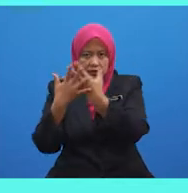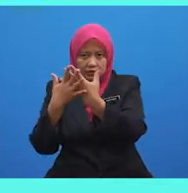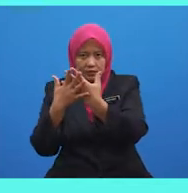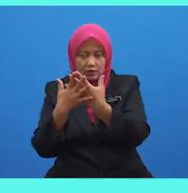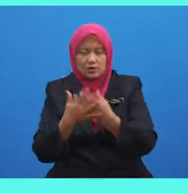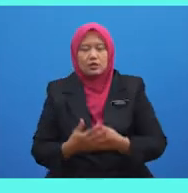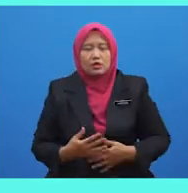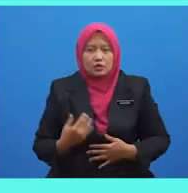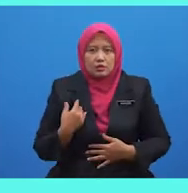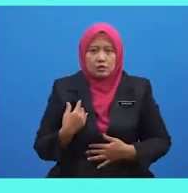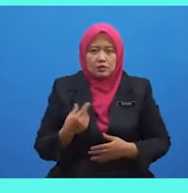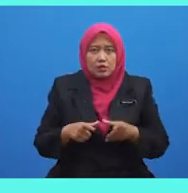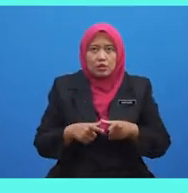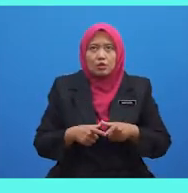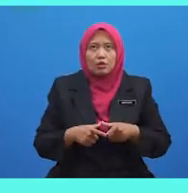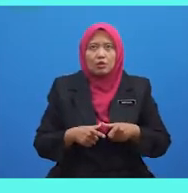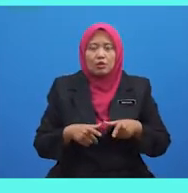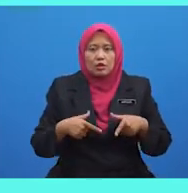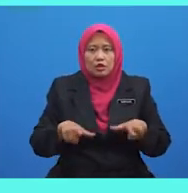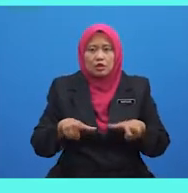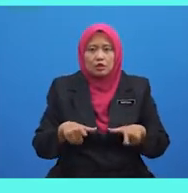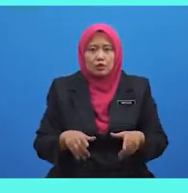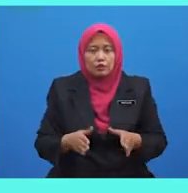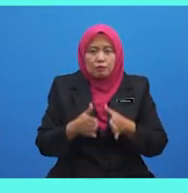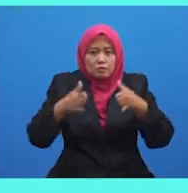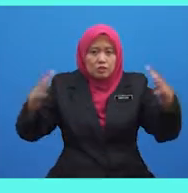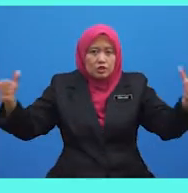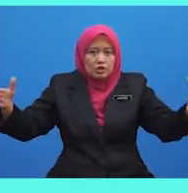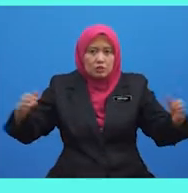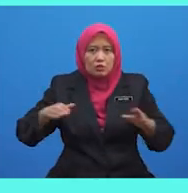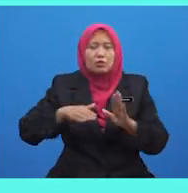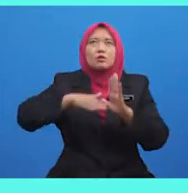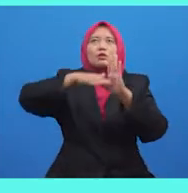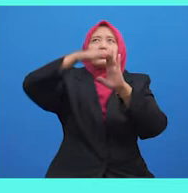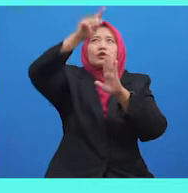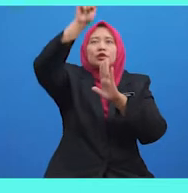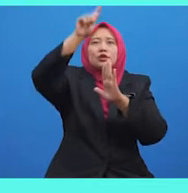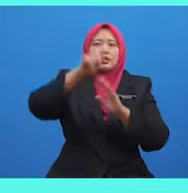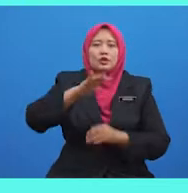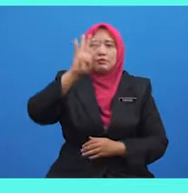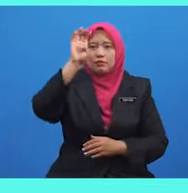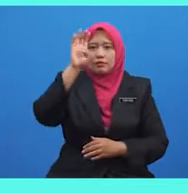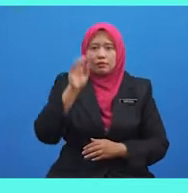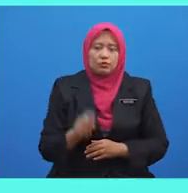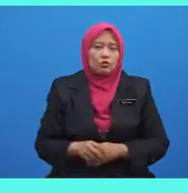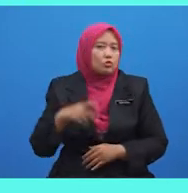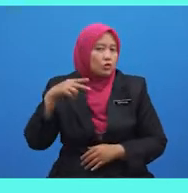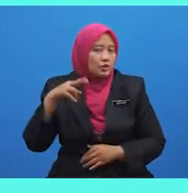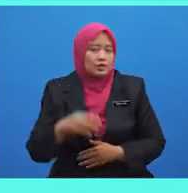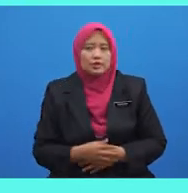dengan pancang kayu besar setinggi 40 kaki iaitu bersamaan dengan 12